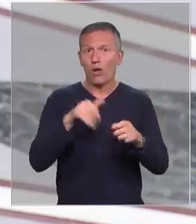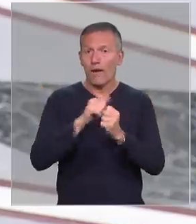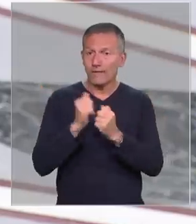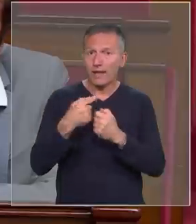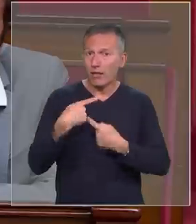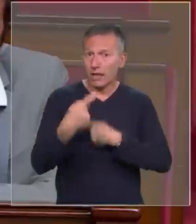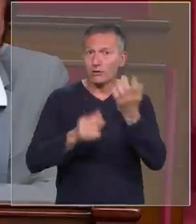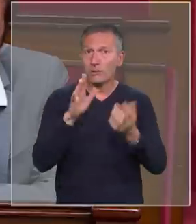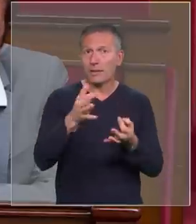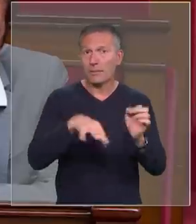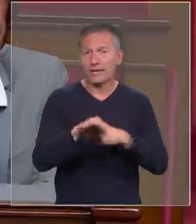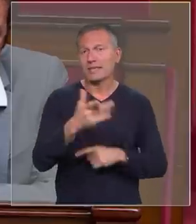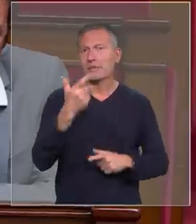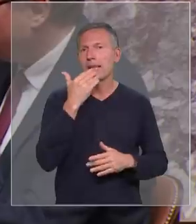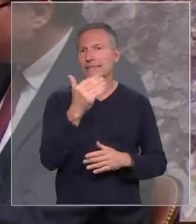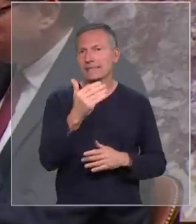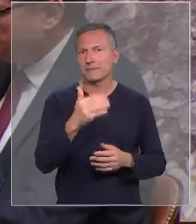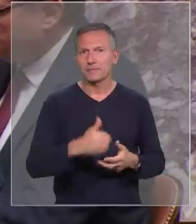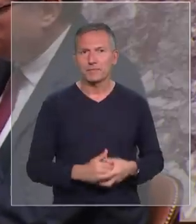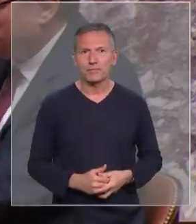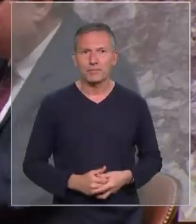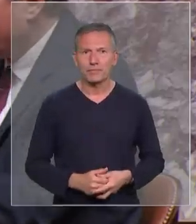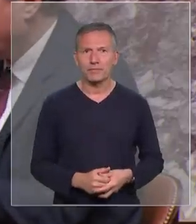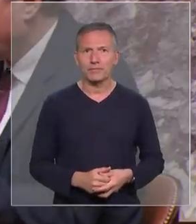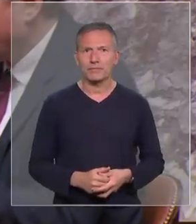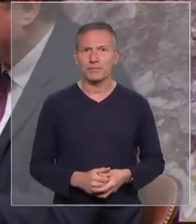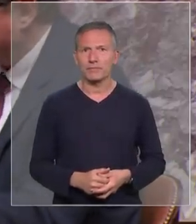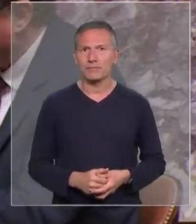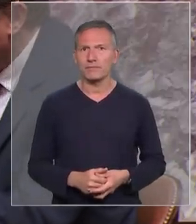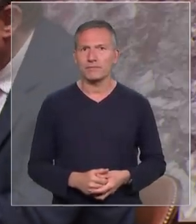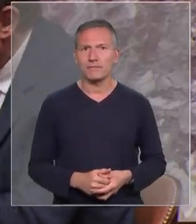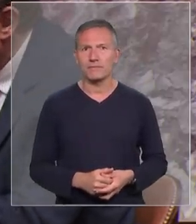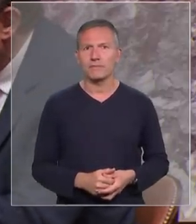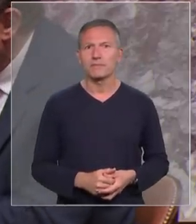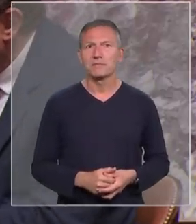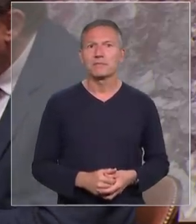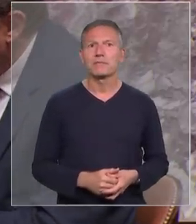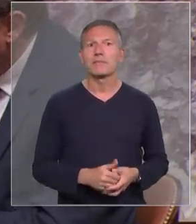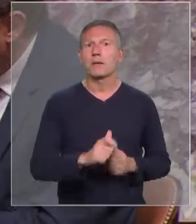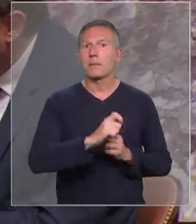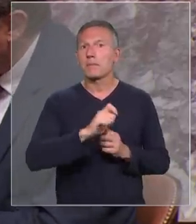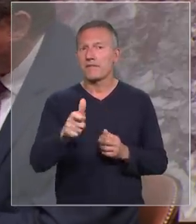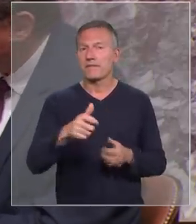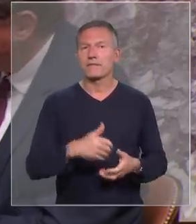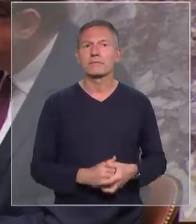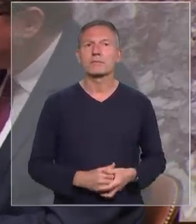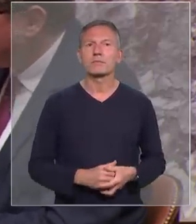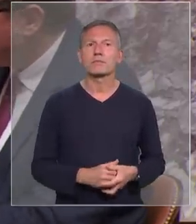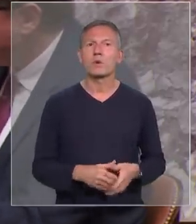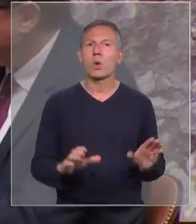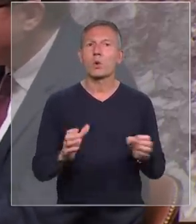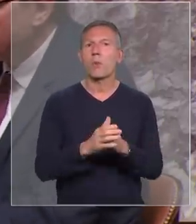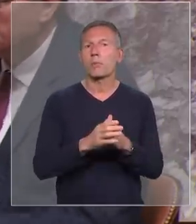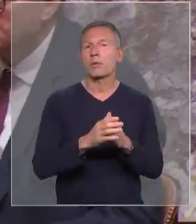tradition de ce pays. Je vous remercie. Vous remercie, Madame la Ministre. La parole est à Monsieur Jean-François Portarieux pour le groupe